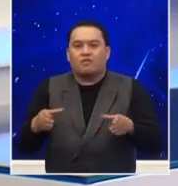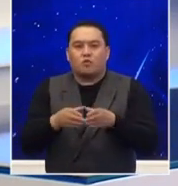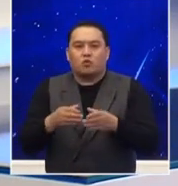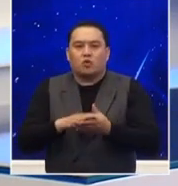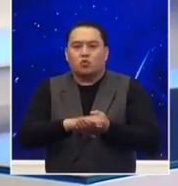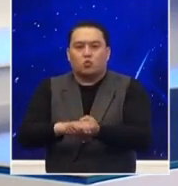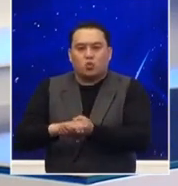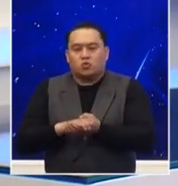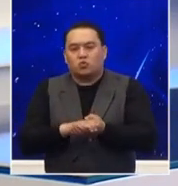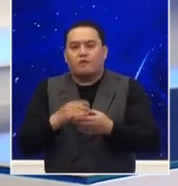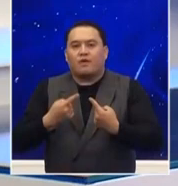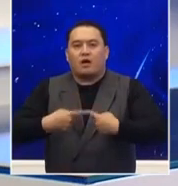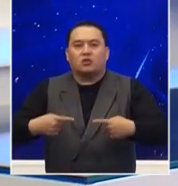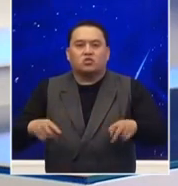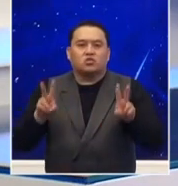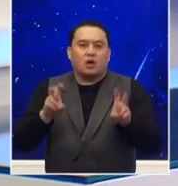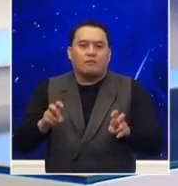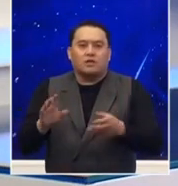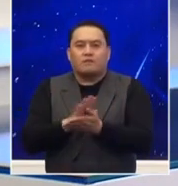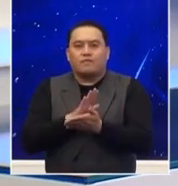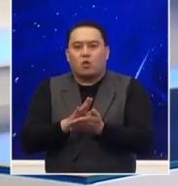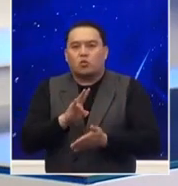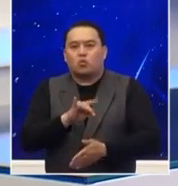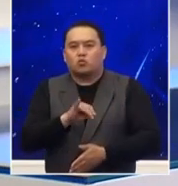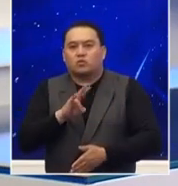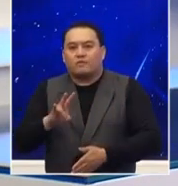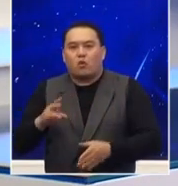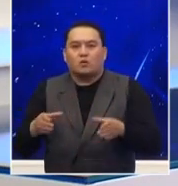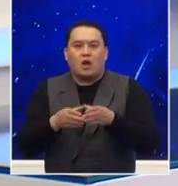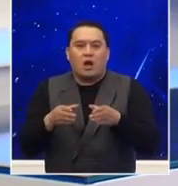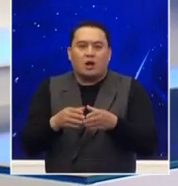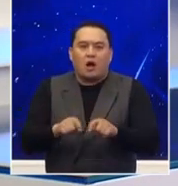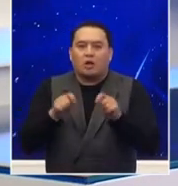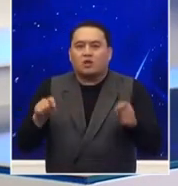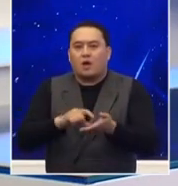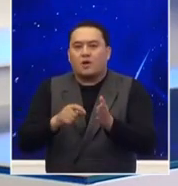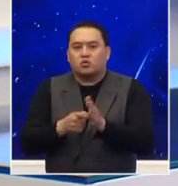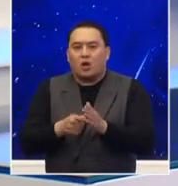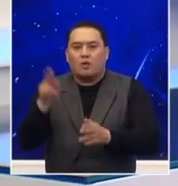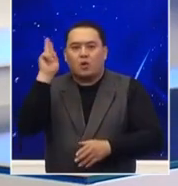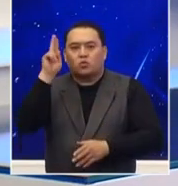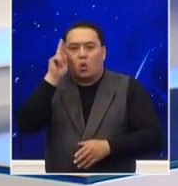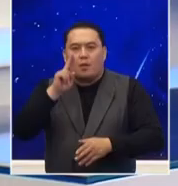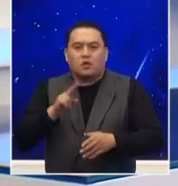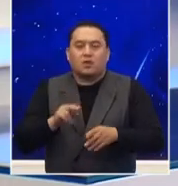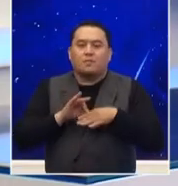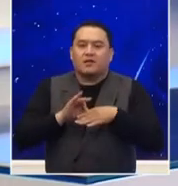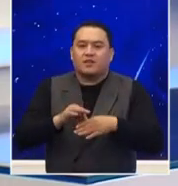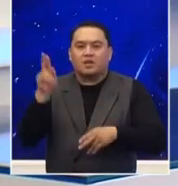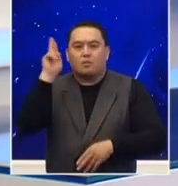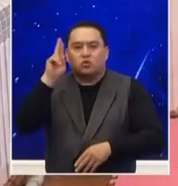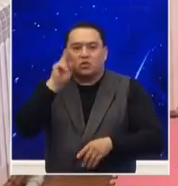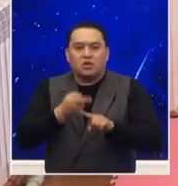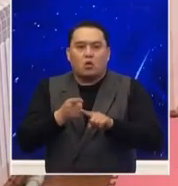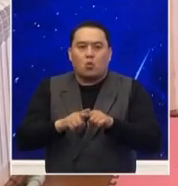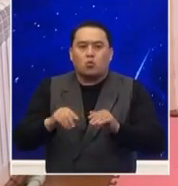общественного фонда «Другая жизнь». За счет гранта фонда Нурсултана Назарбаева они открыли кабинет сенсорной интеграции для проведения занятий.